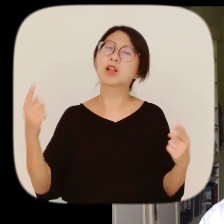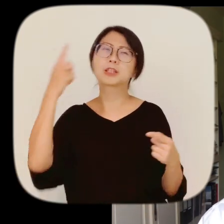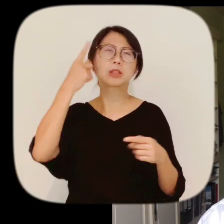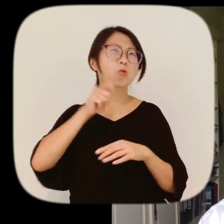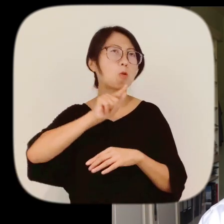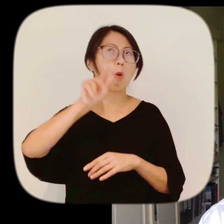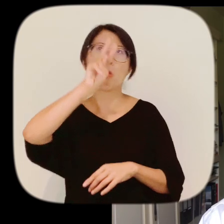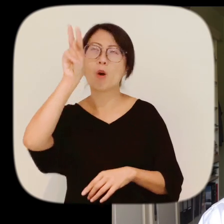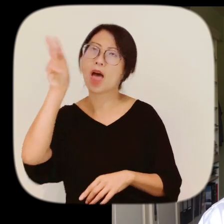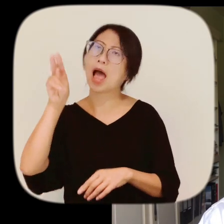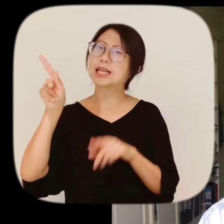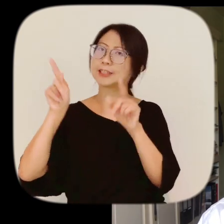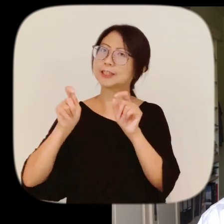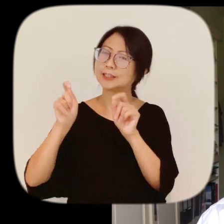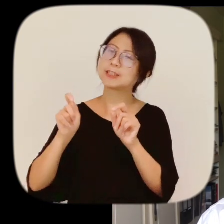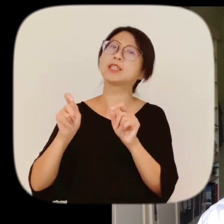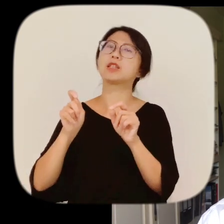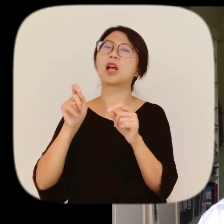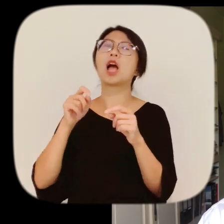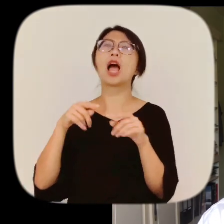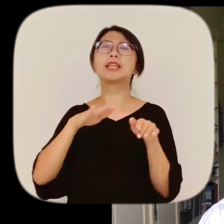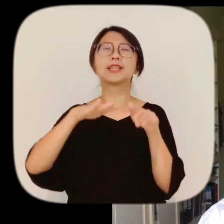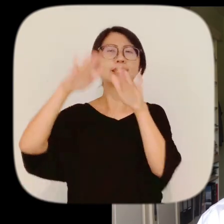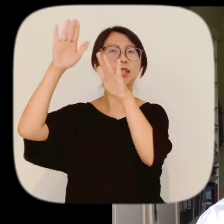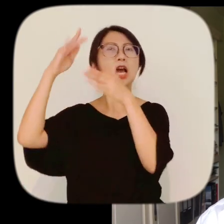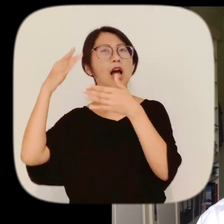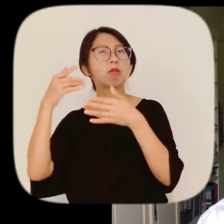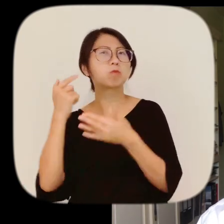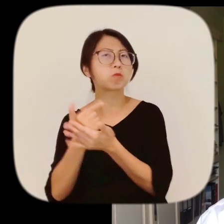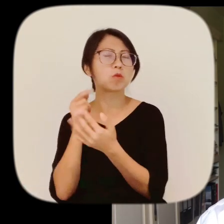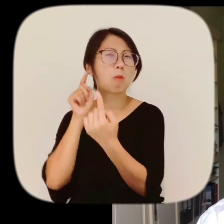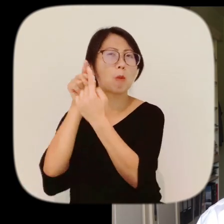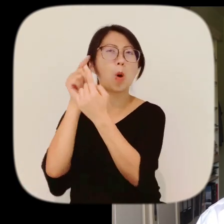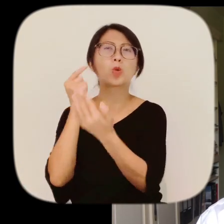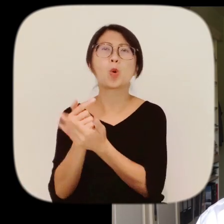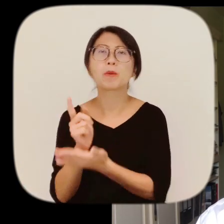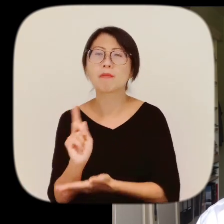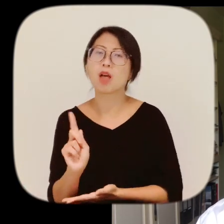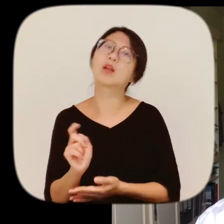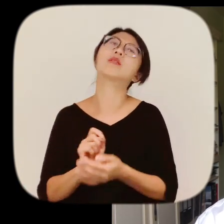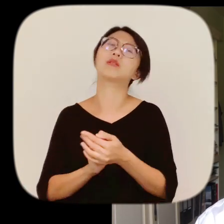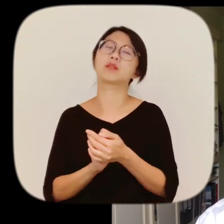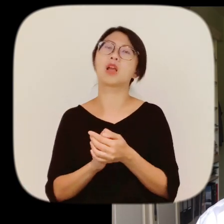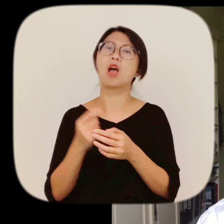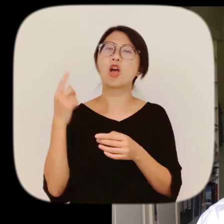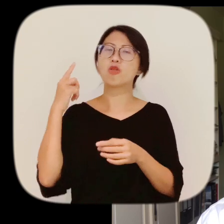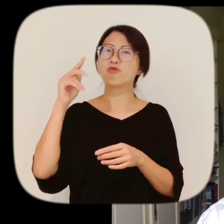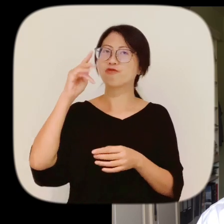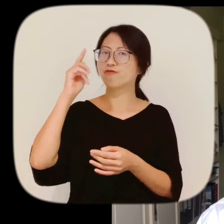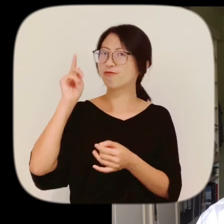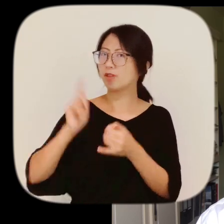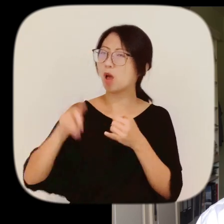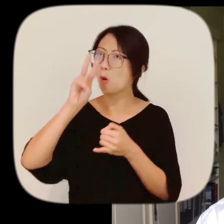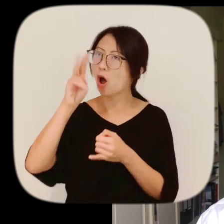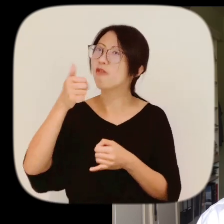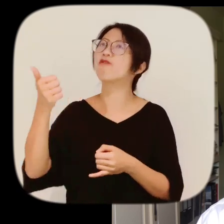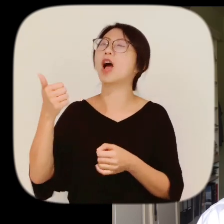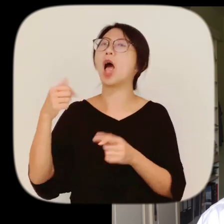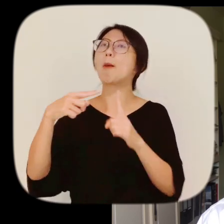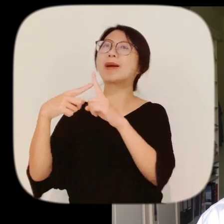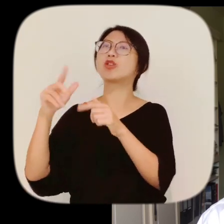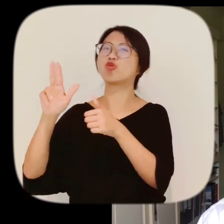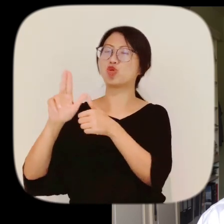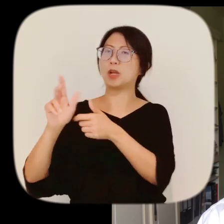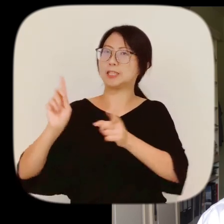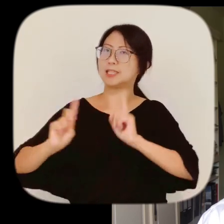民主的国家都是凭这些人呢是不断在人生里面去寻找意义去追寻民主自由